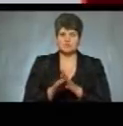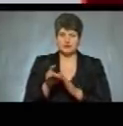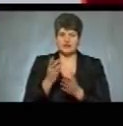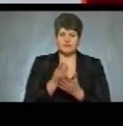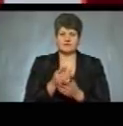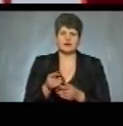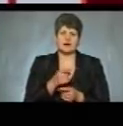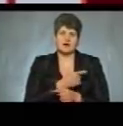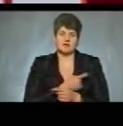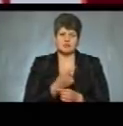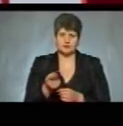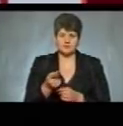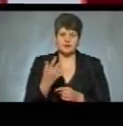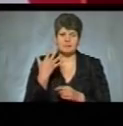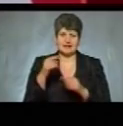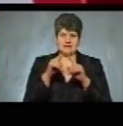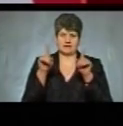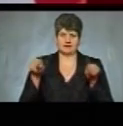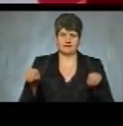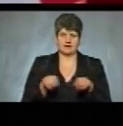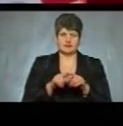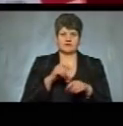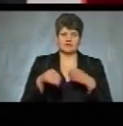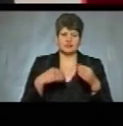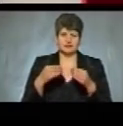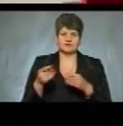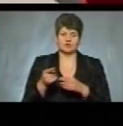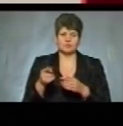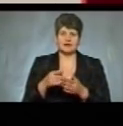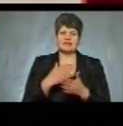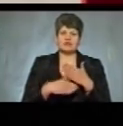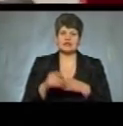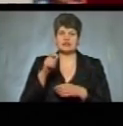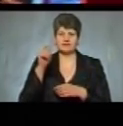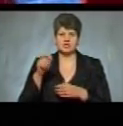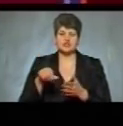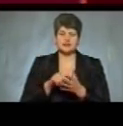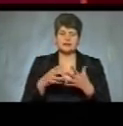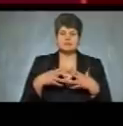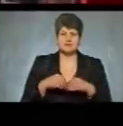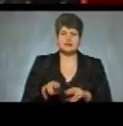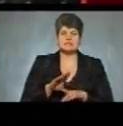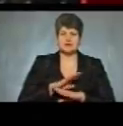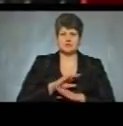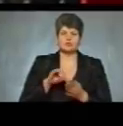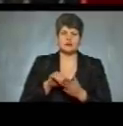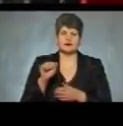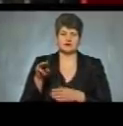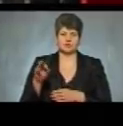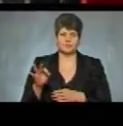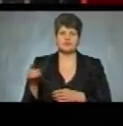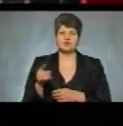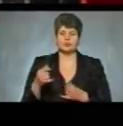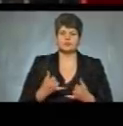5 сертифікатів для придбання житла вручили у Тернополі інвалідам війни та членам сімей загиблих учасників АТО. У Тернополі